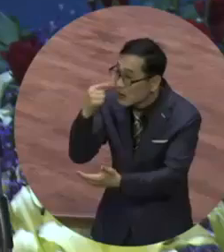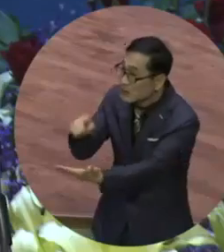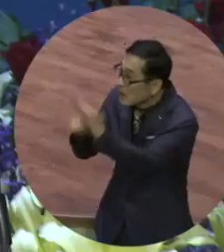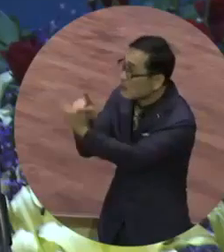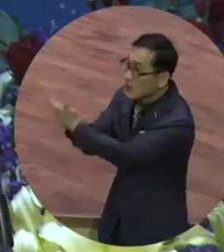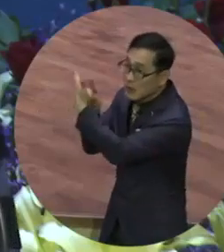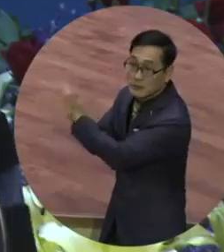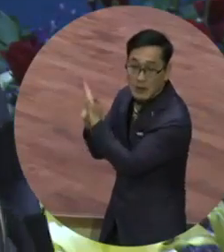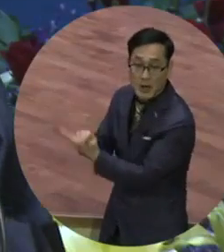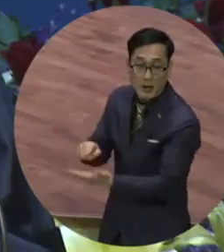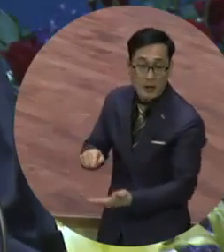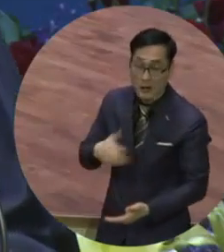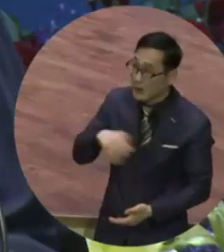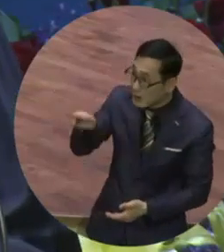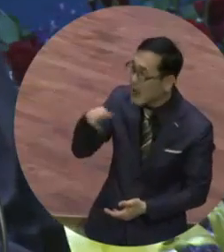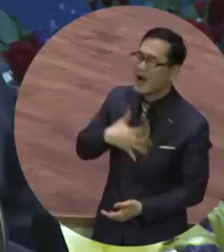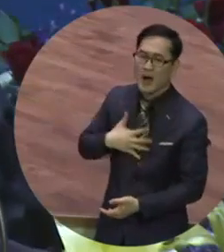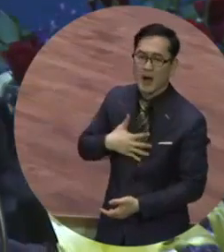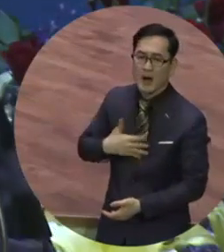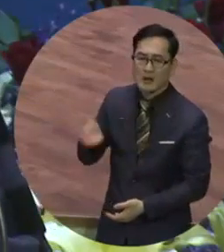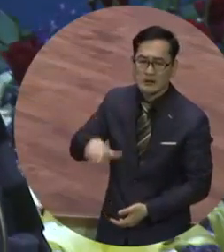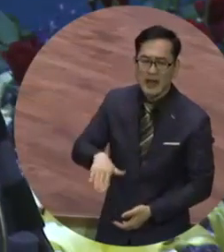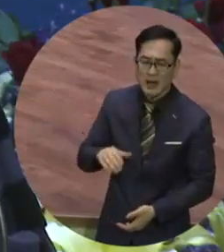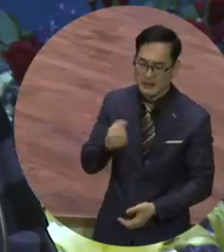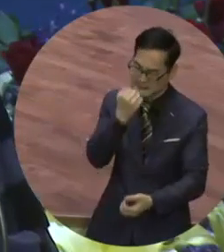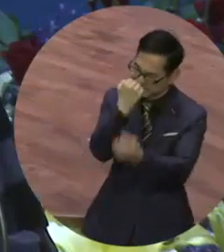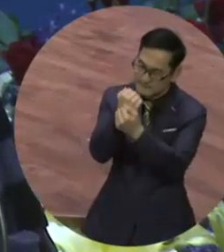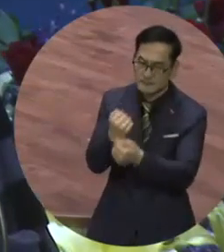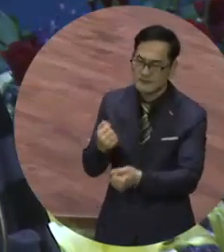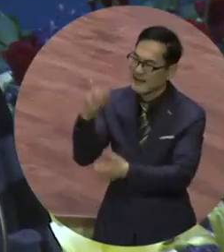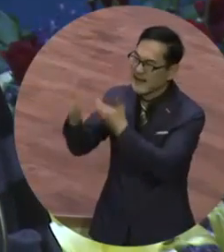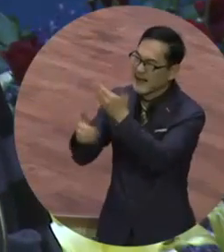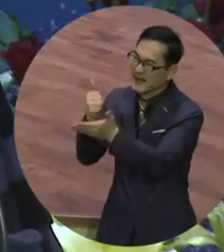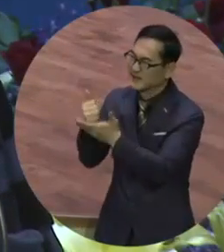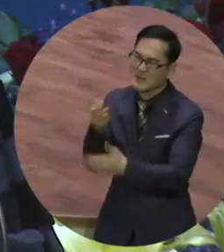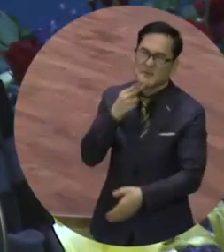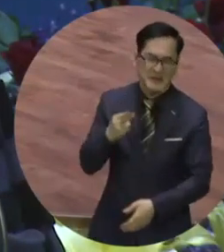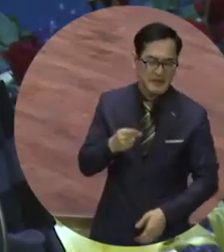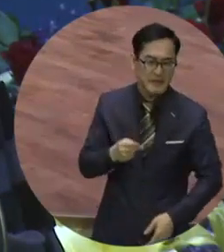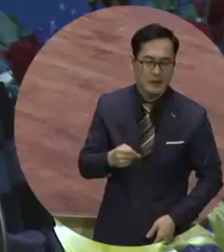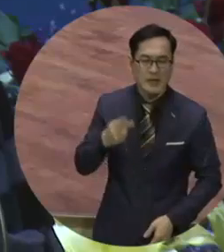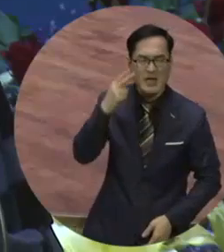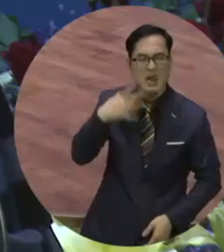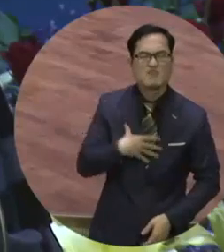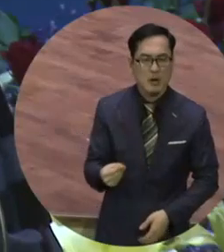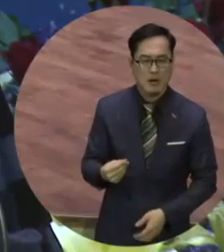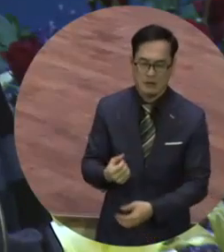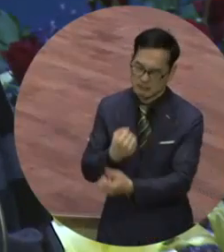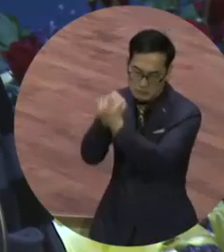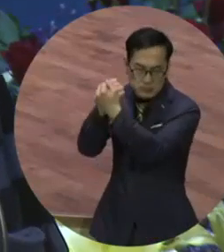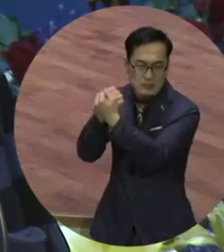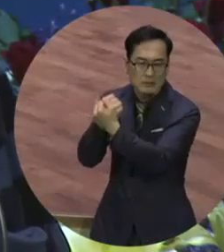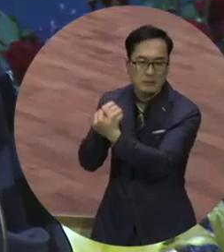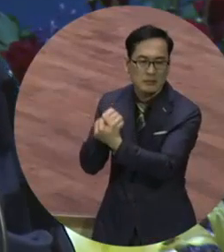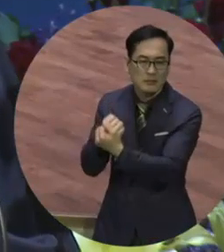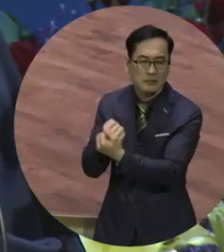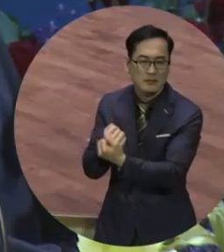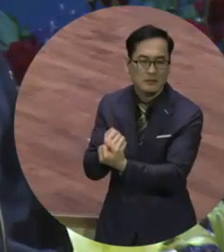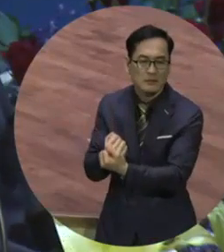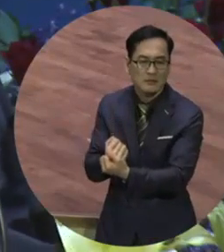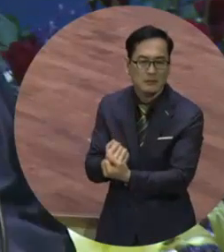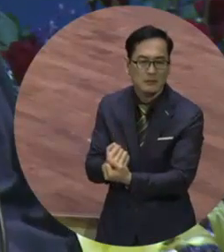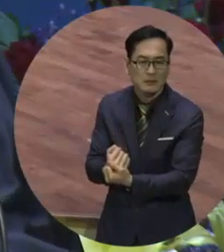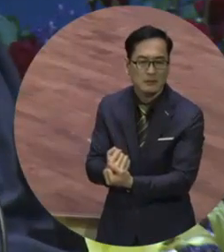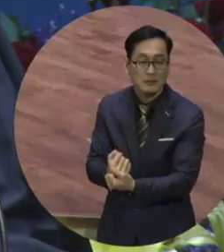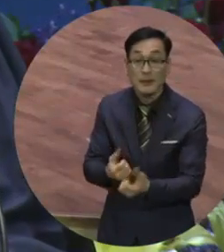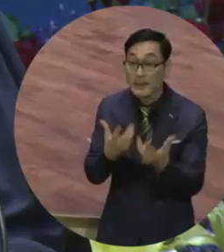그럼에도 불구하고 의도적으로 하나님을 부인한다는 겁니다. 의도적으로. 예를 들어